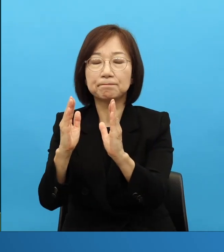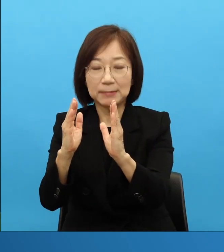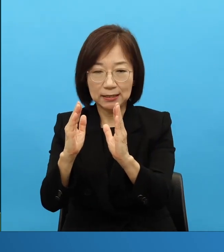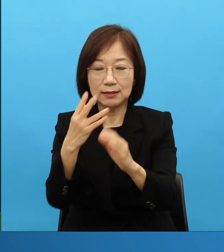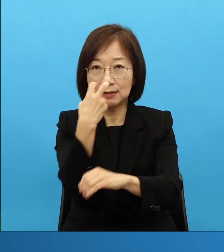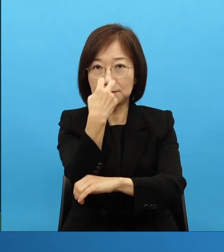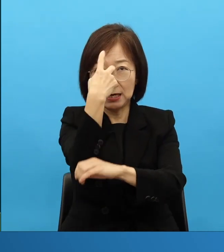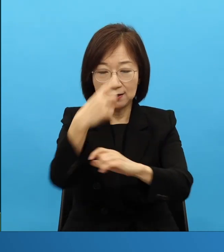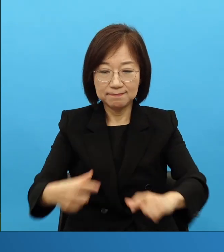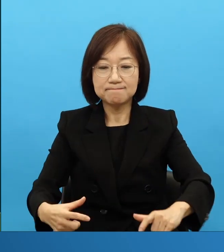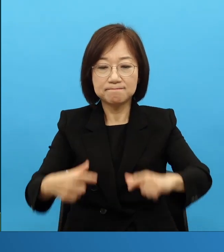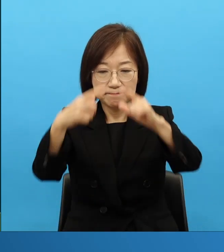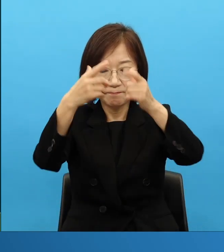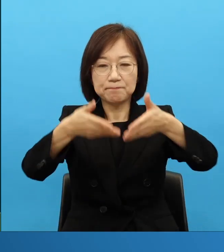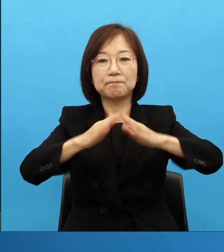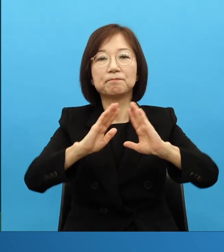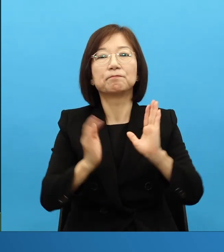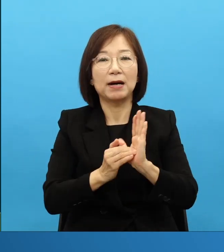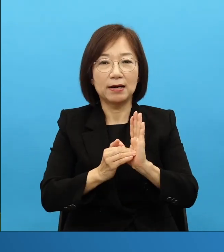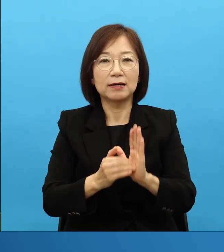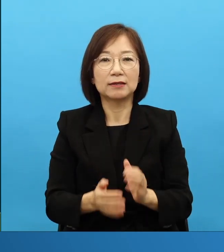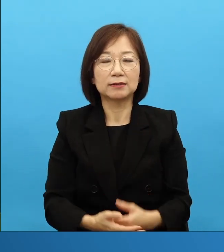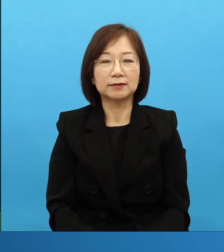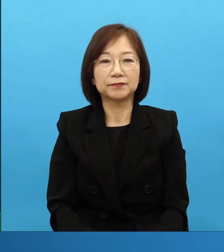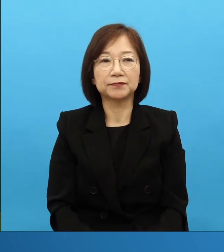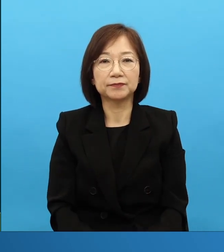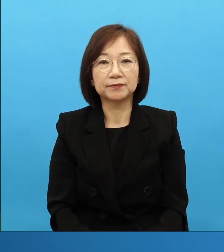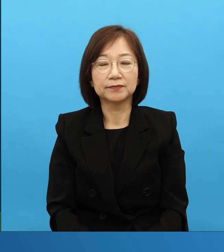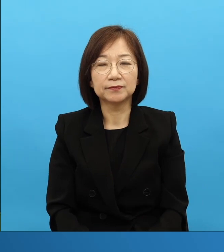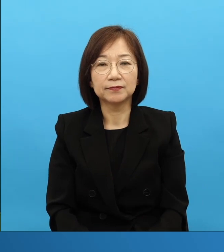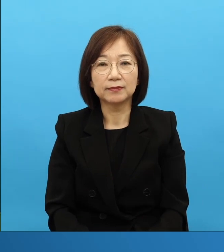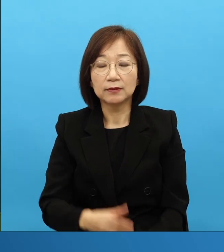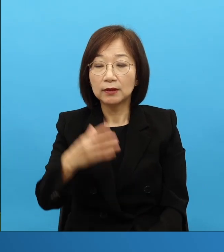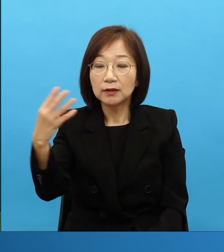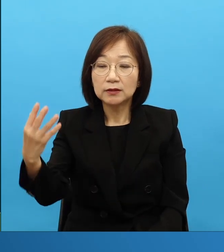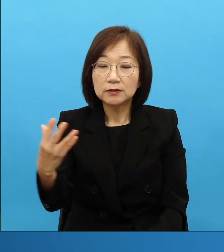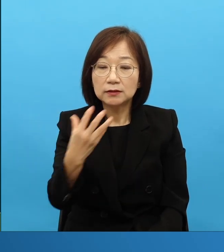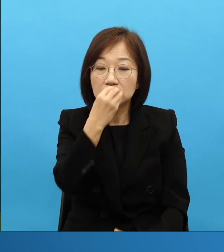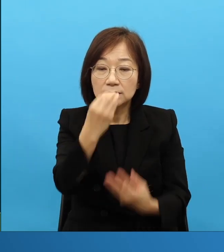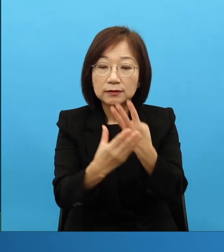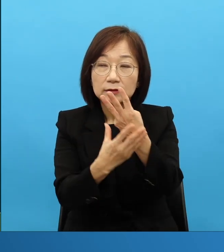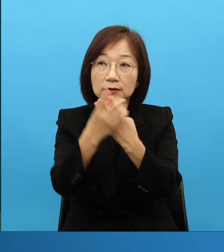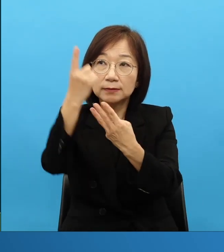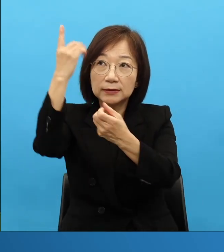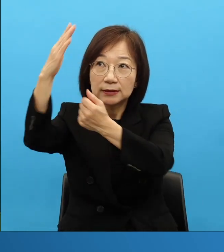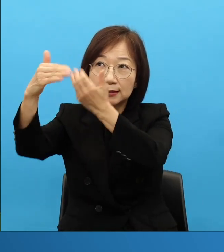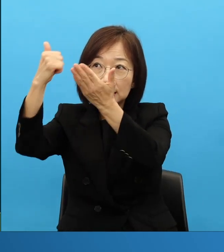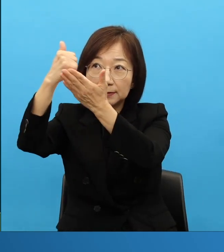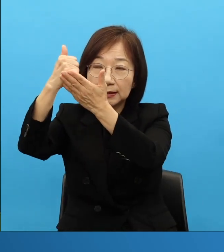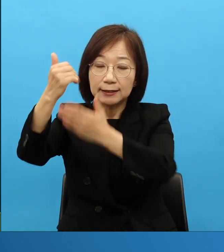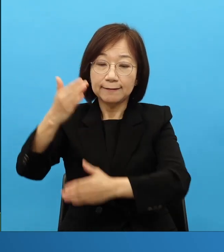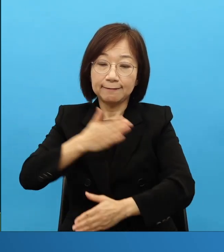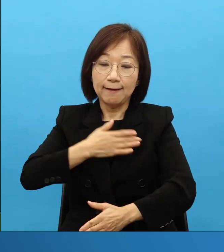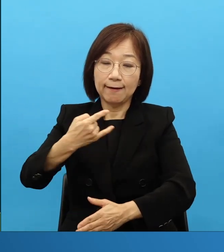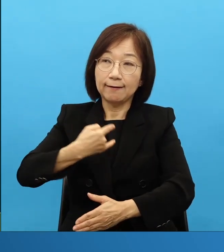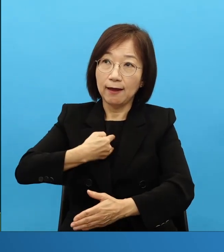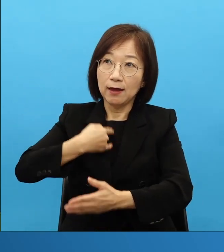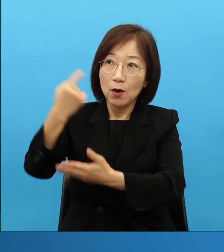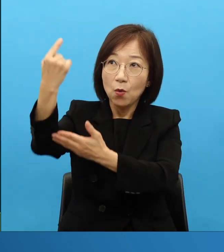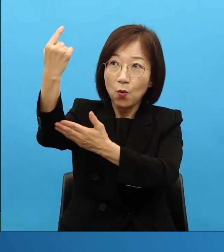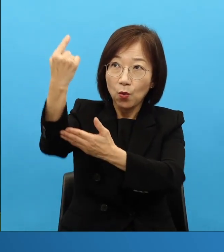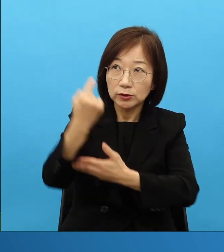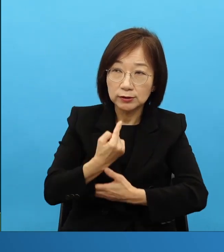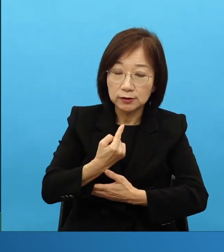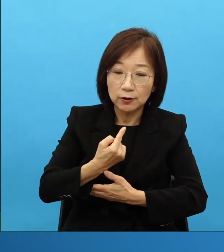This personal partisan Paul set up. 성삼위 하나님이 어떻게 나에게 임했는가를 그 그리스도 누군지를